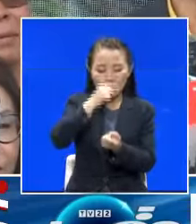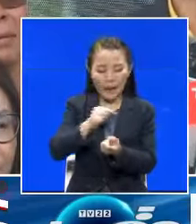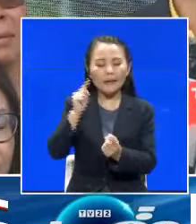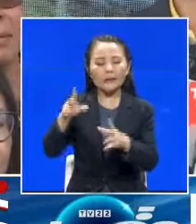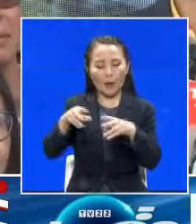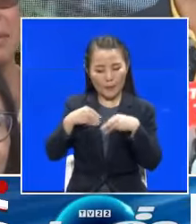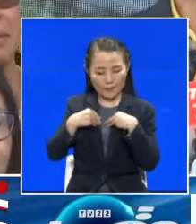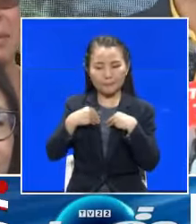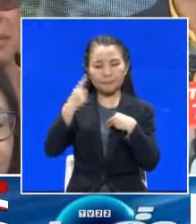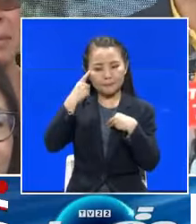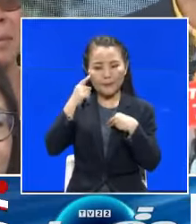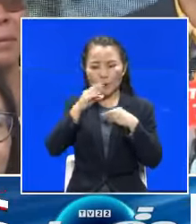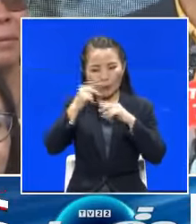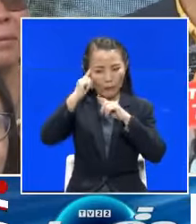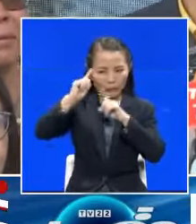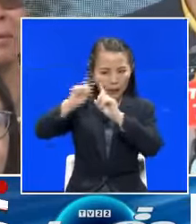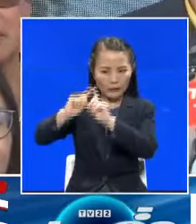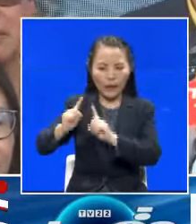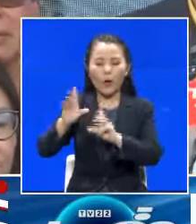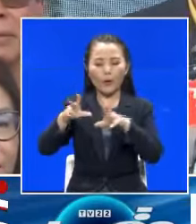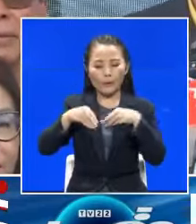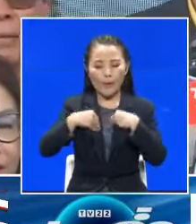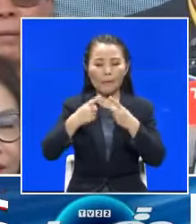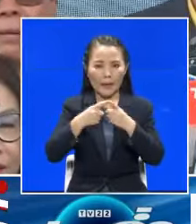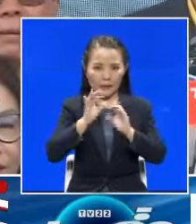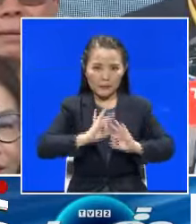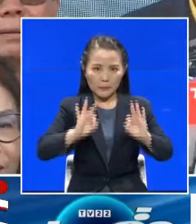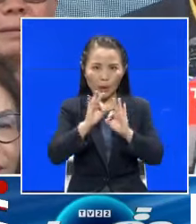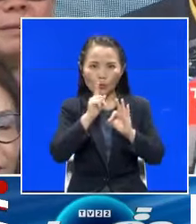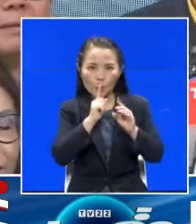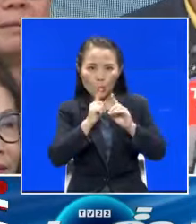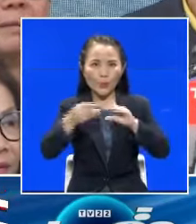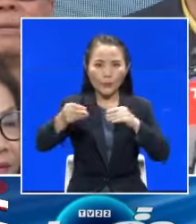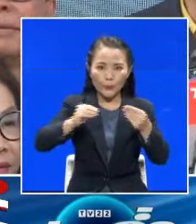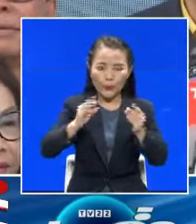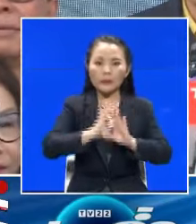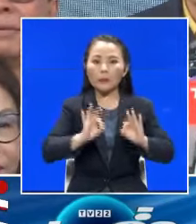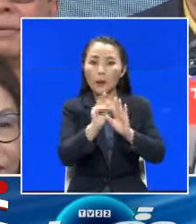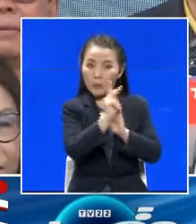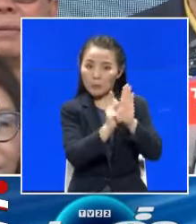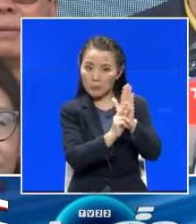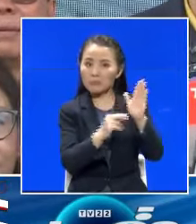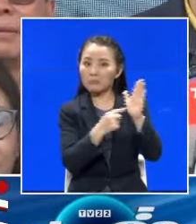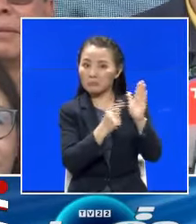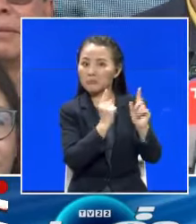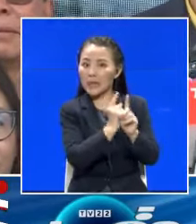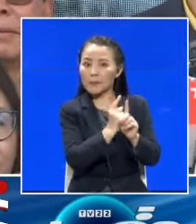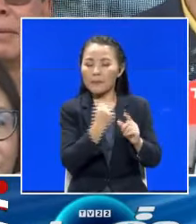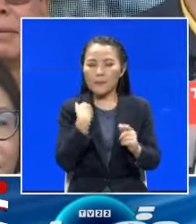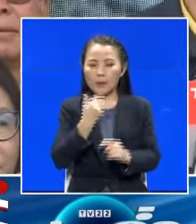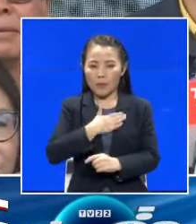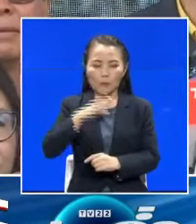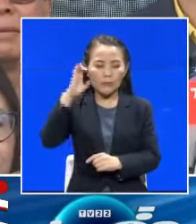ในเรื่องพวกนี้แต่เอาอย่างนี้ได้ไหมพูดคุยกันด้วยภาษาที่เหมาะสมแล้วก็ยึดมั่นในหลักการวันนี้ตนเองก็เชื่ออย่